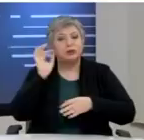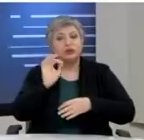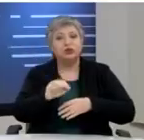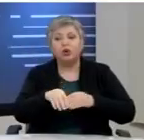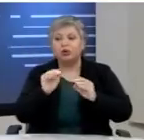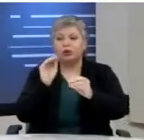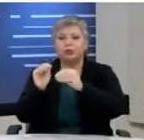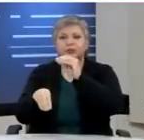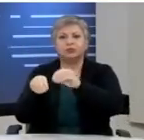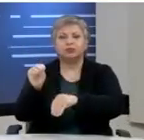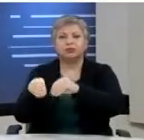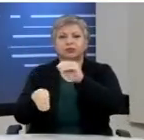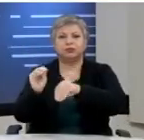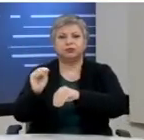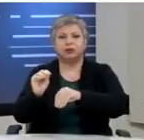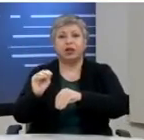Ποια είναι